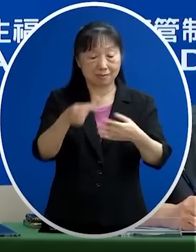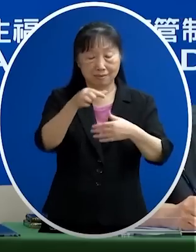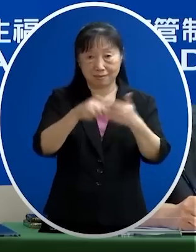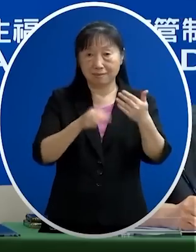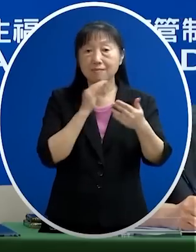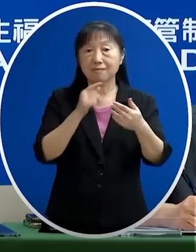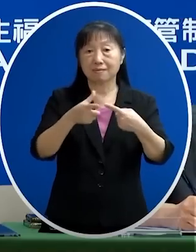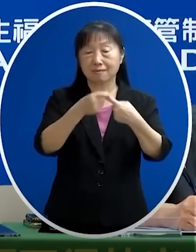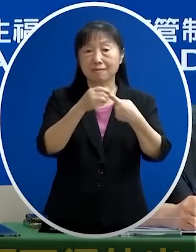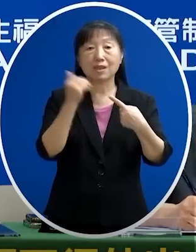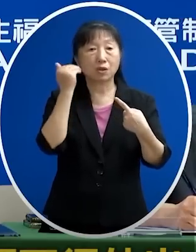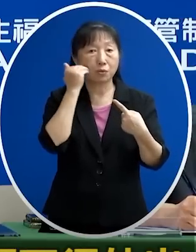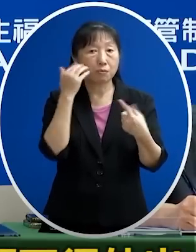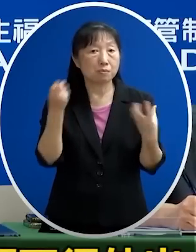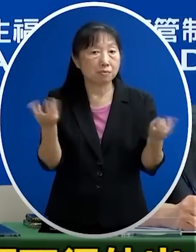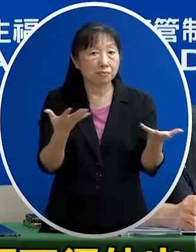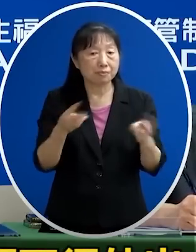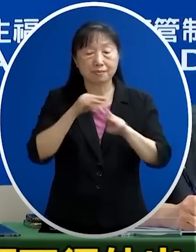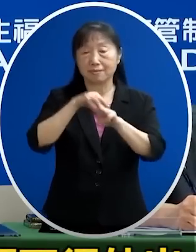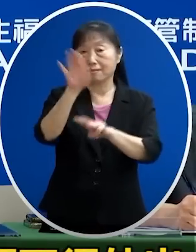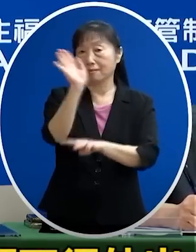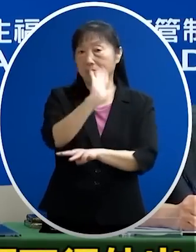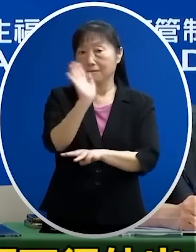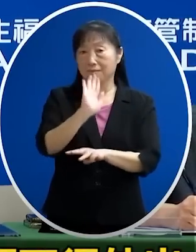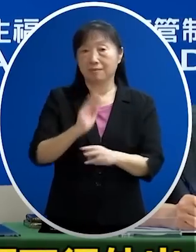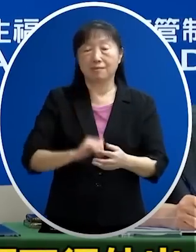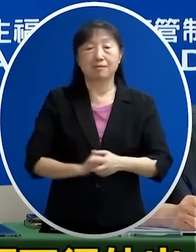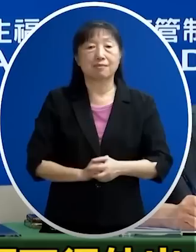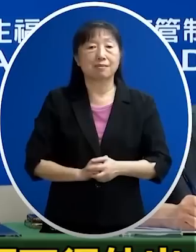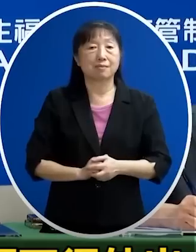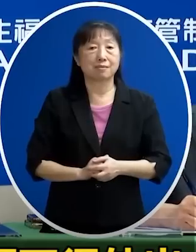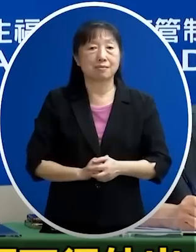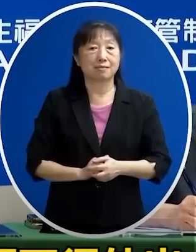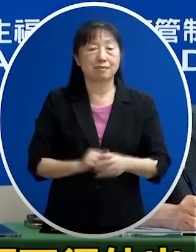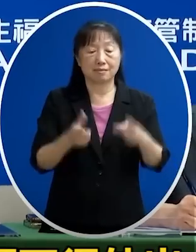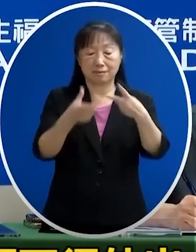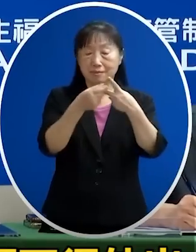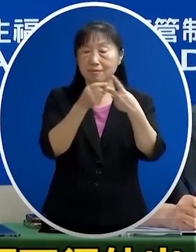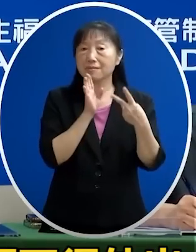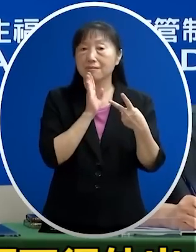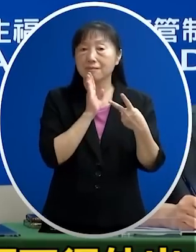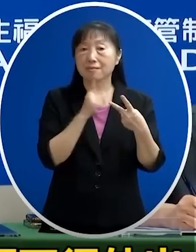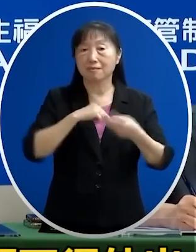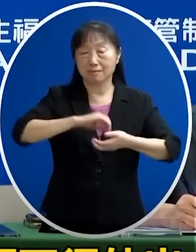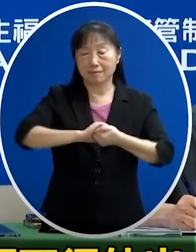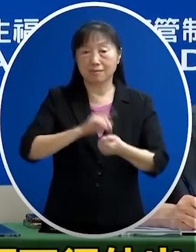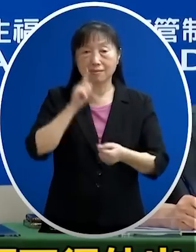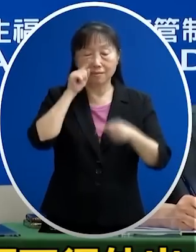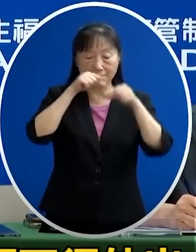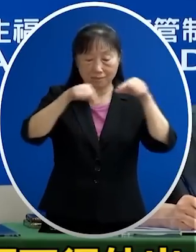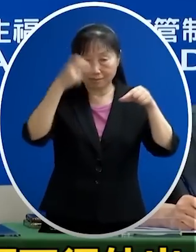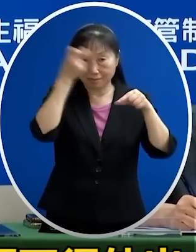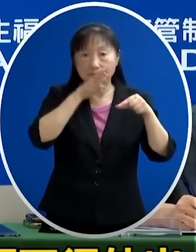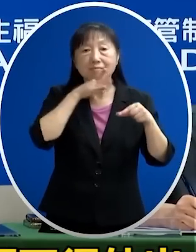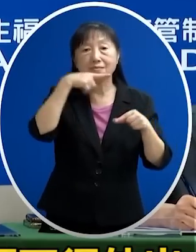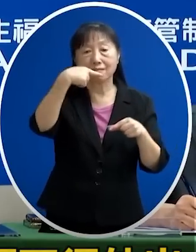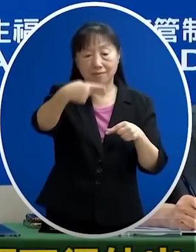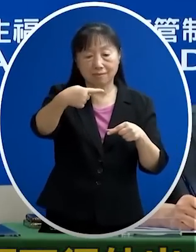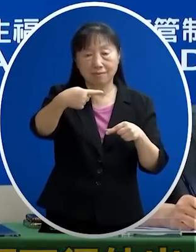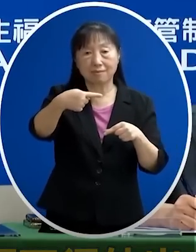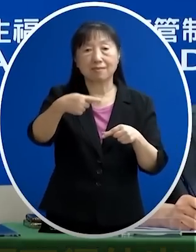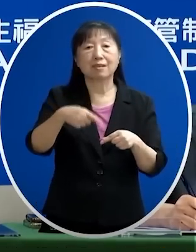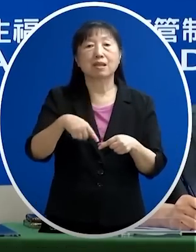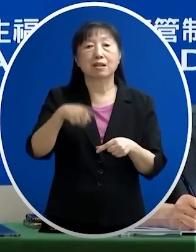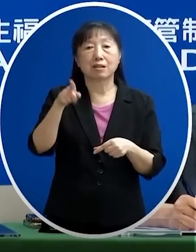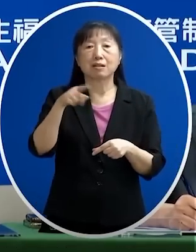是一个非必要不得外出的一个状况。那第二个是你要有阴性快筛的结果，那你才可以外